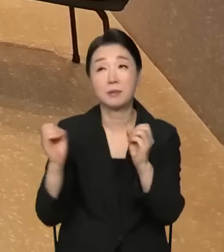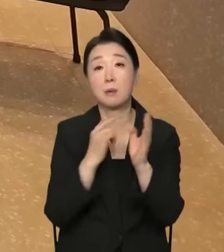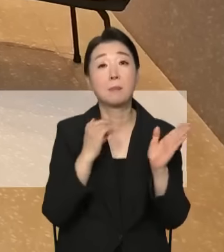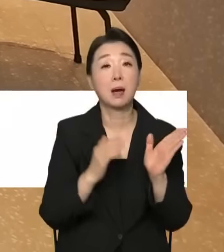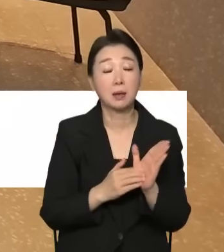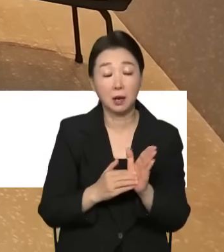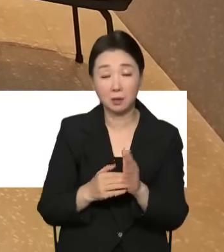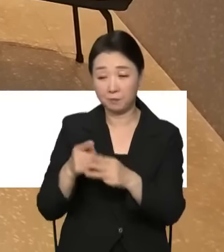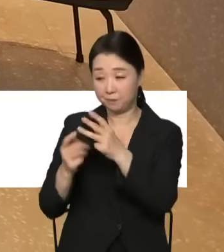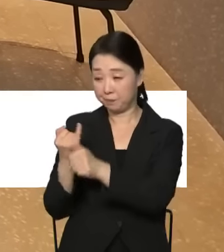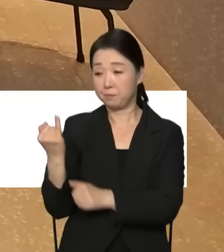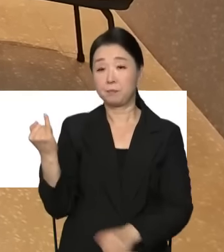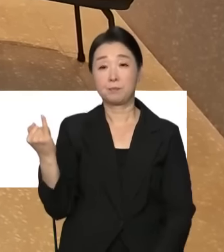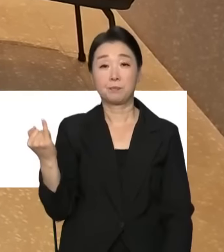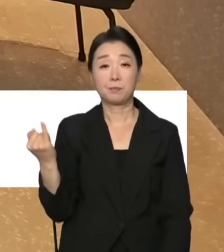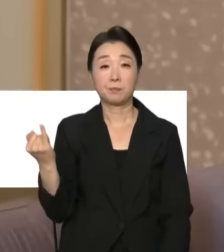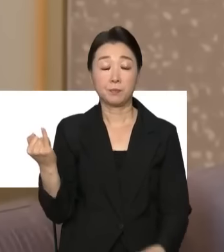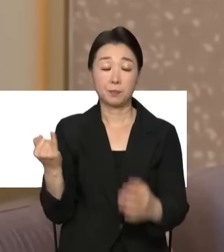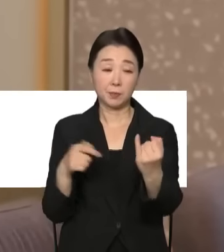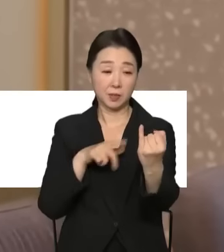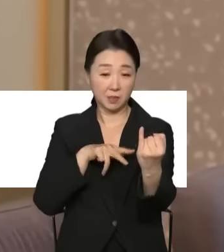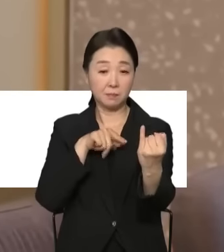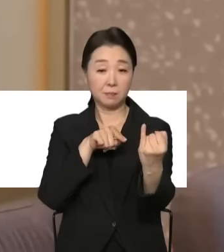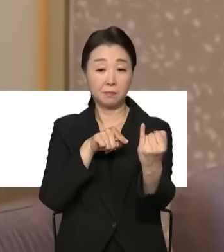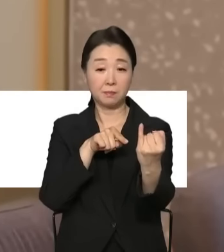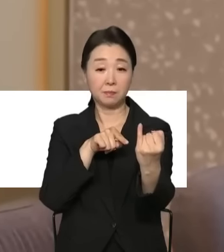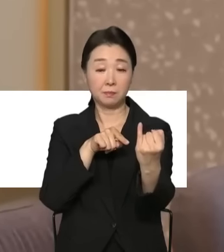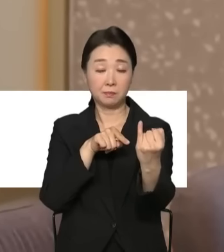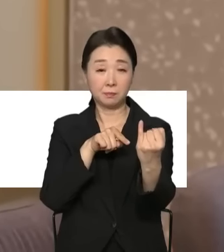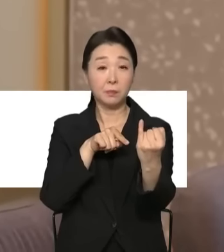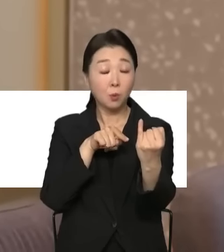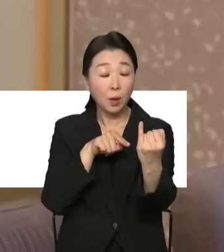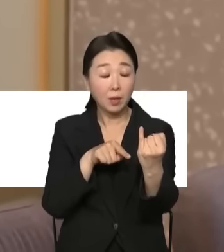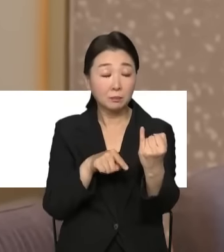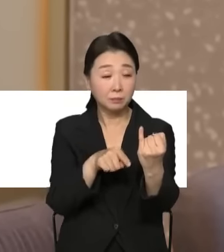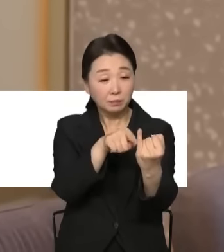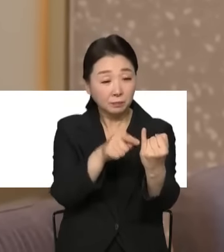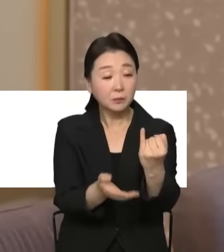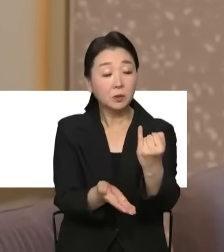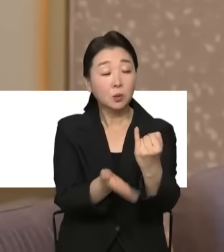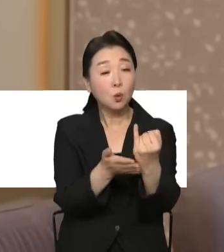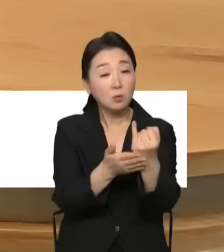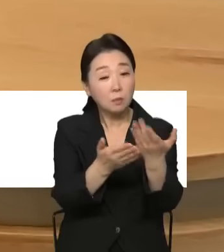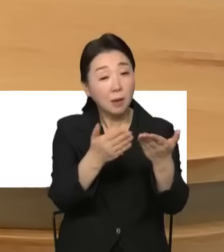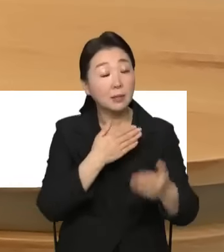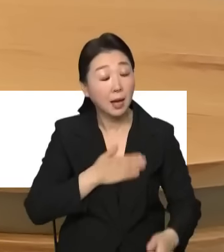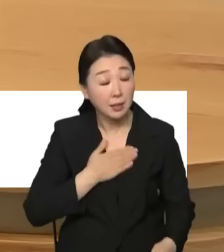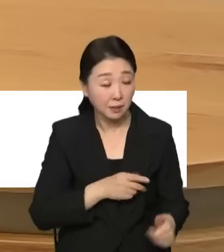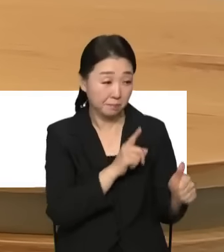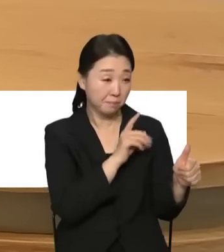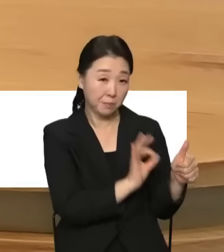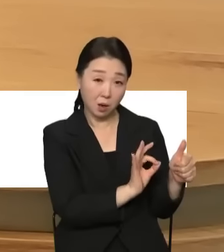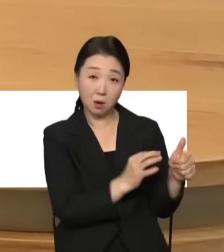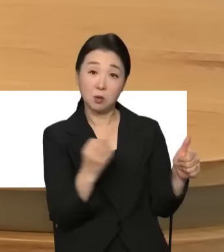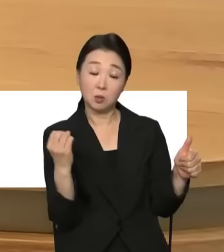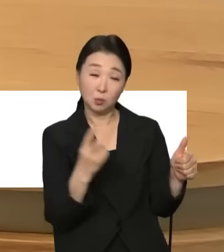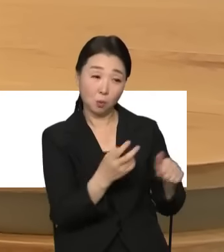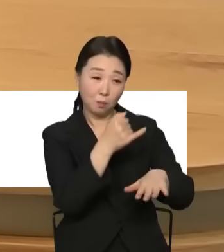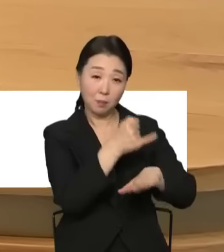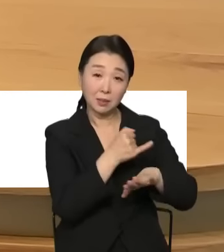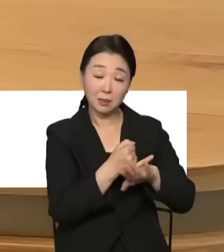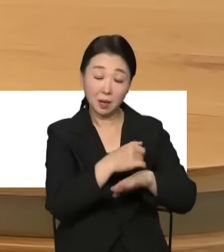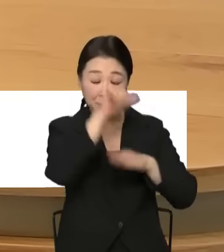김건희 여사가 그 김영선 씨한테 의원님 공천 어떻게 받으신지 아시죠? 영 선생님이랑 그 막내딸